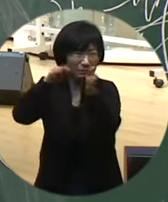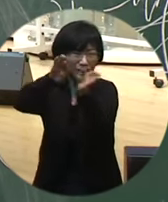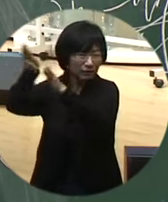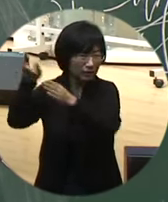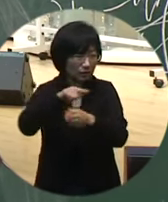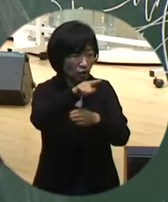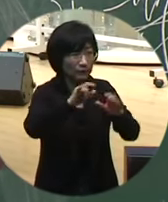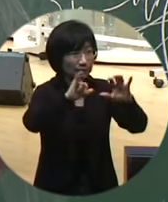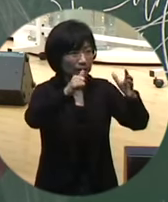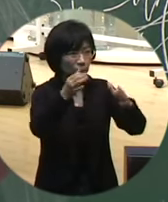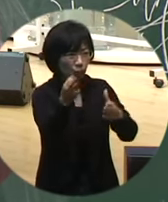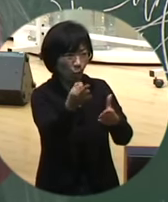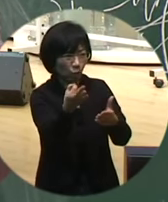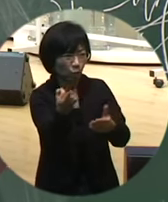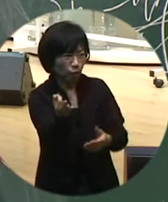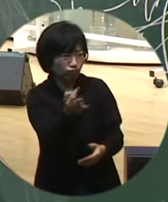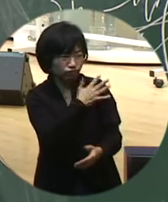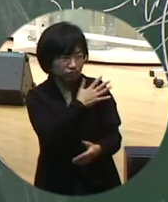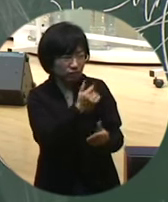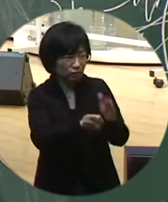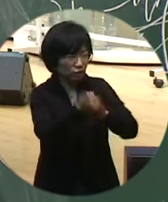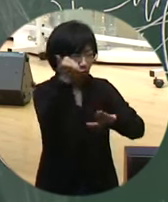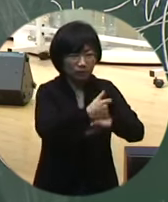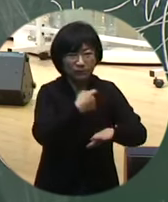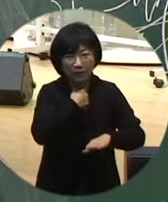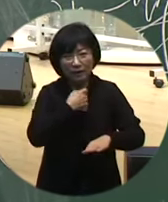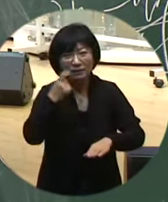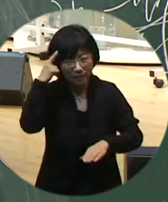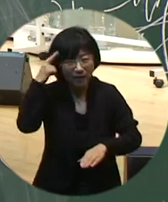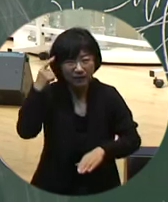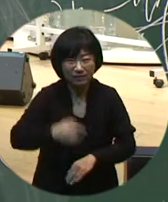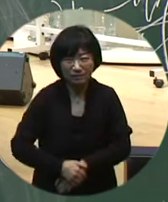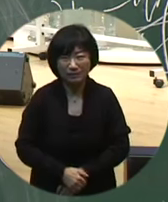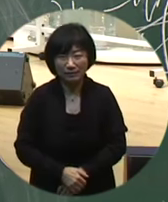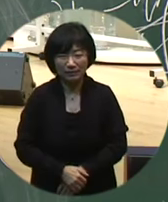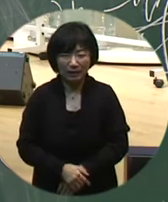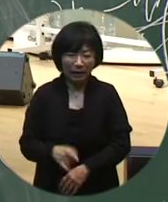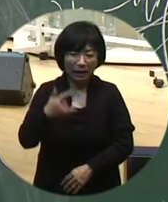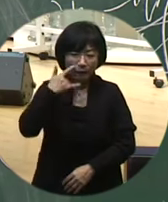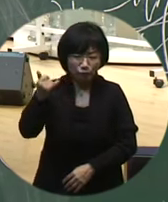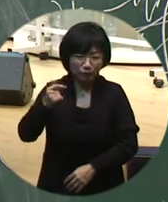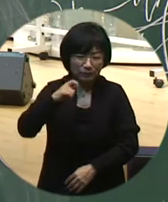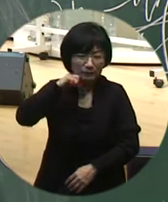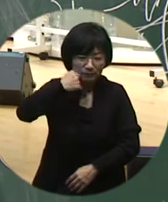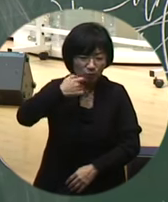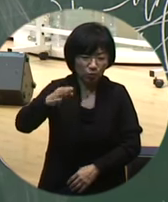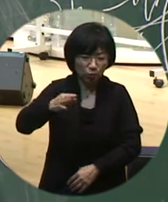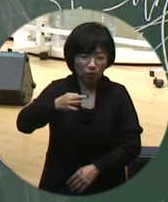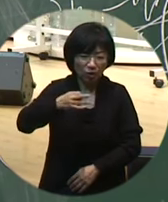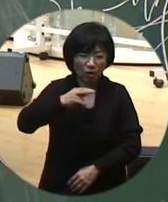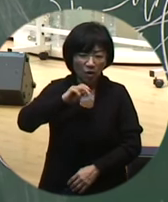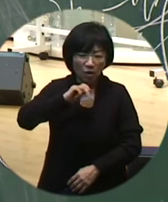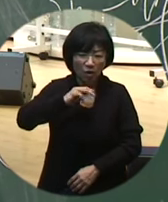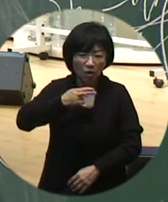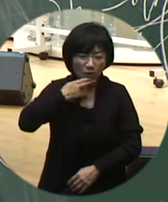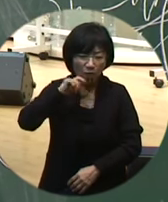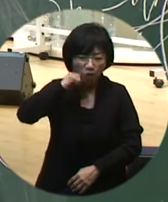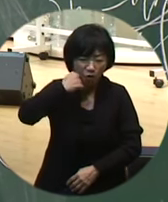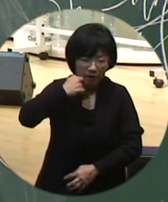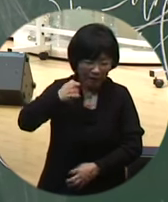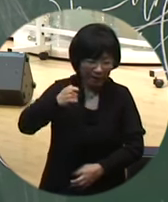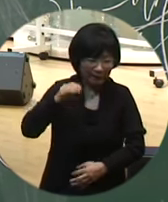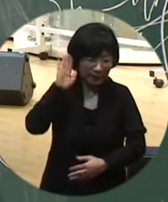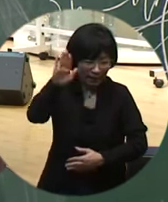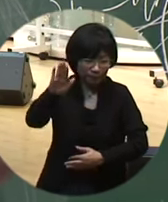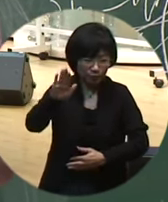So what kind of vision does that child have? 아유, 저것들 어려운 문제 좀 내가 해결해 주겠다. And they have a vision. I want to solve my parents' difficulty. 그래가지고 거기서 꿈을